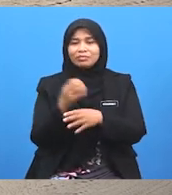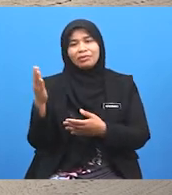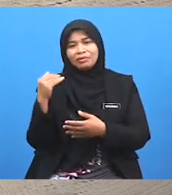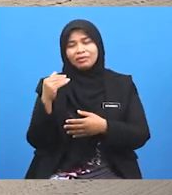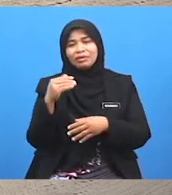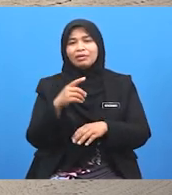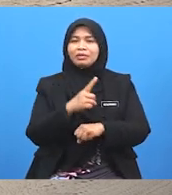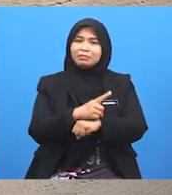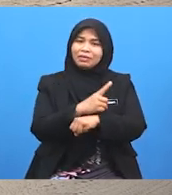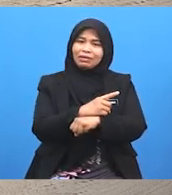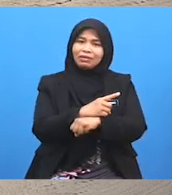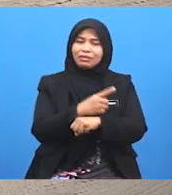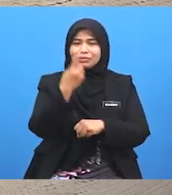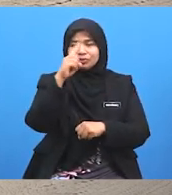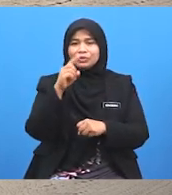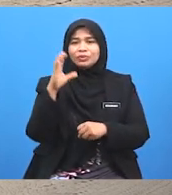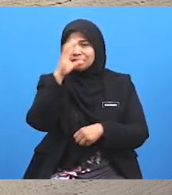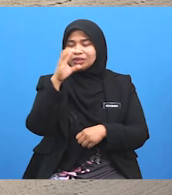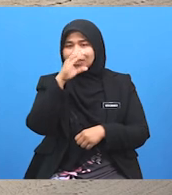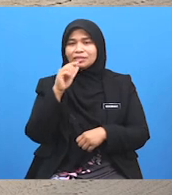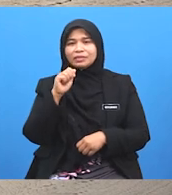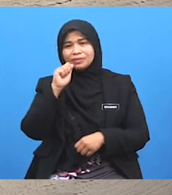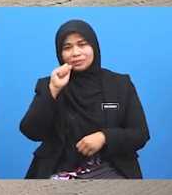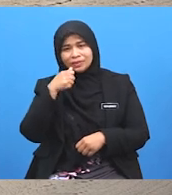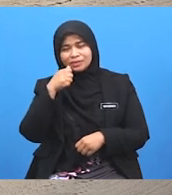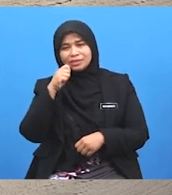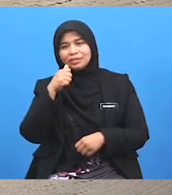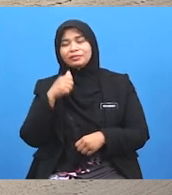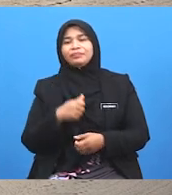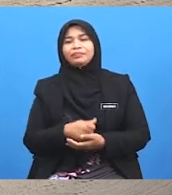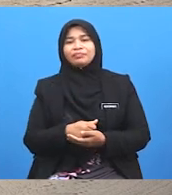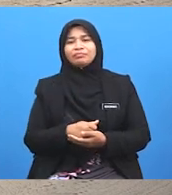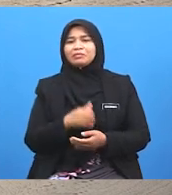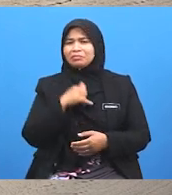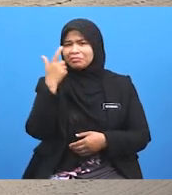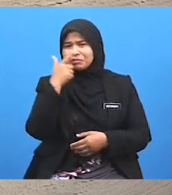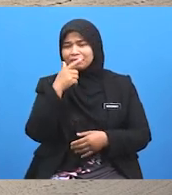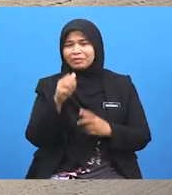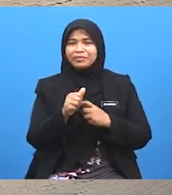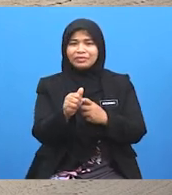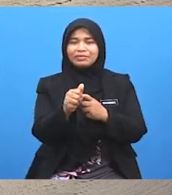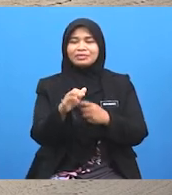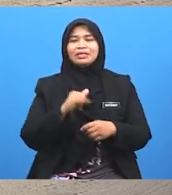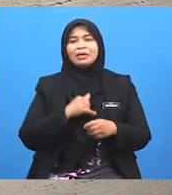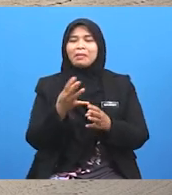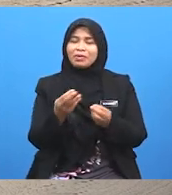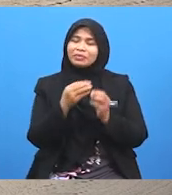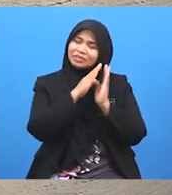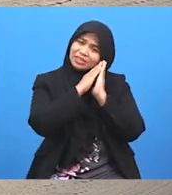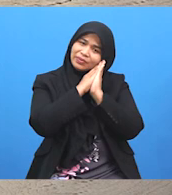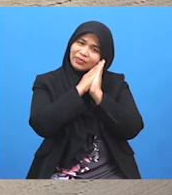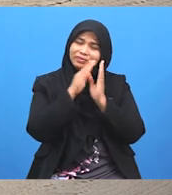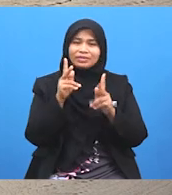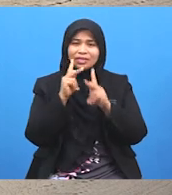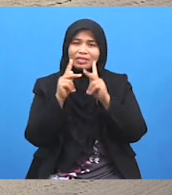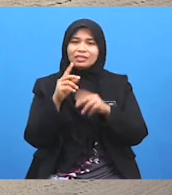belalang untuk mencari kacang. Saya tak mau ikut. Saya nak tidur,